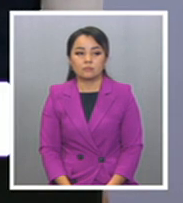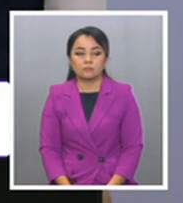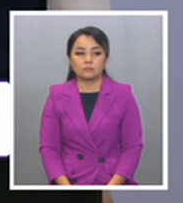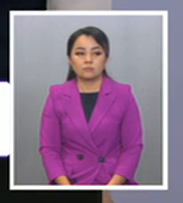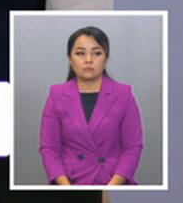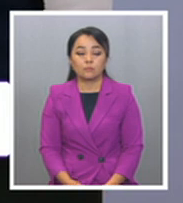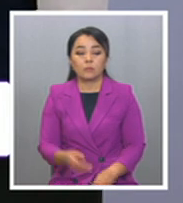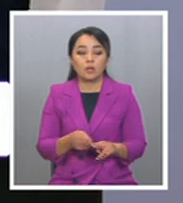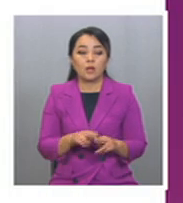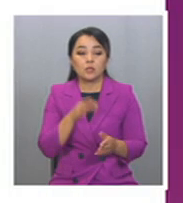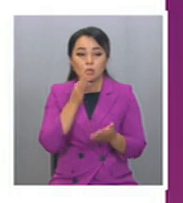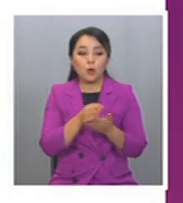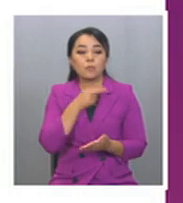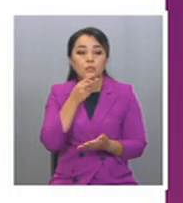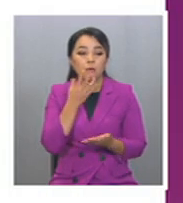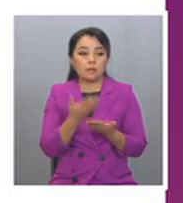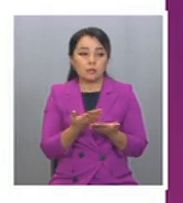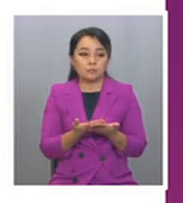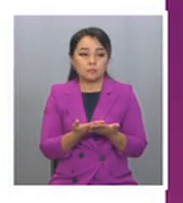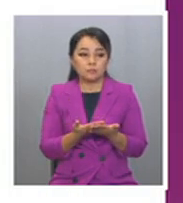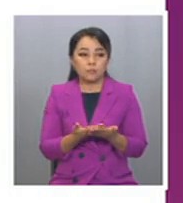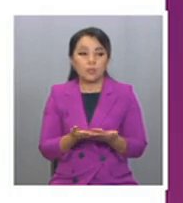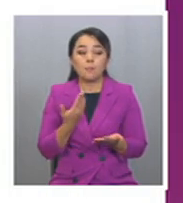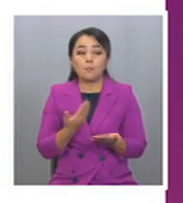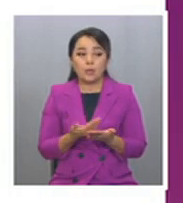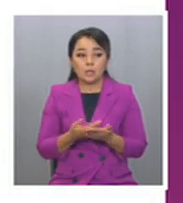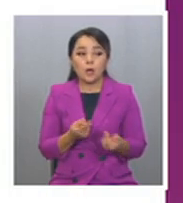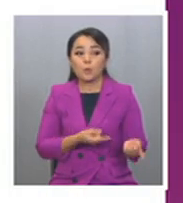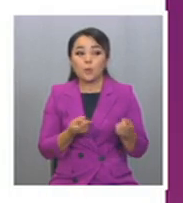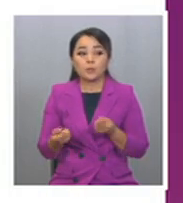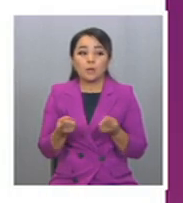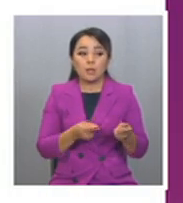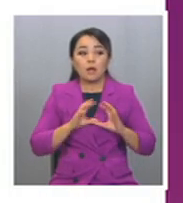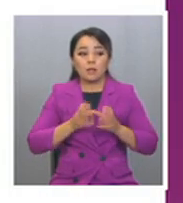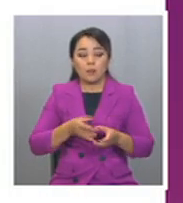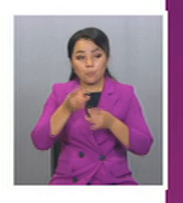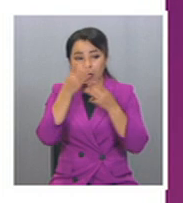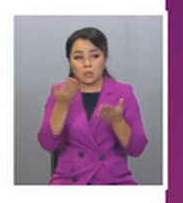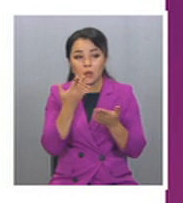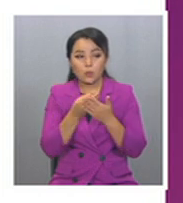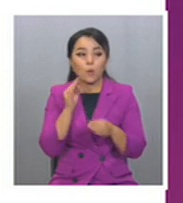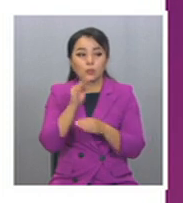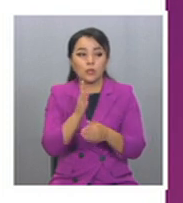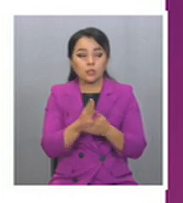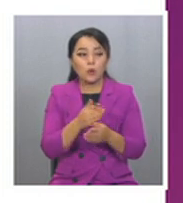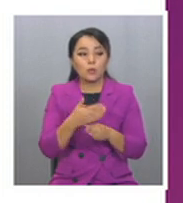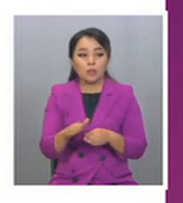Сонымен жауабына назар аударыңыздар. Мәселе көшпелілердің әлем мәдениетіне қосқан үлесін мақтан етуіміз